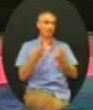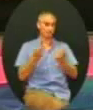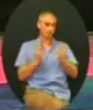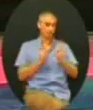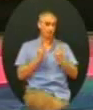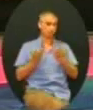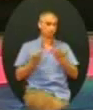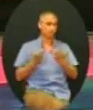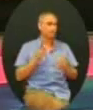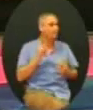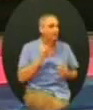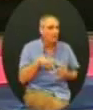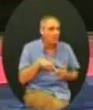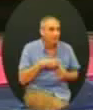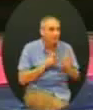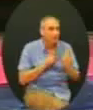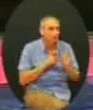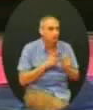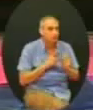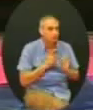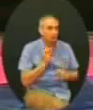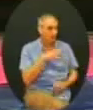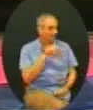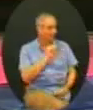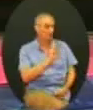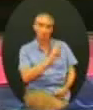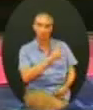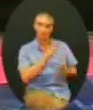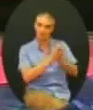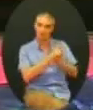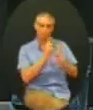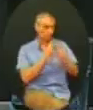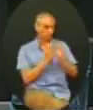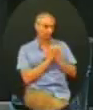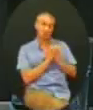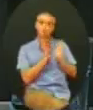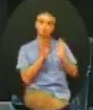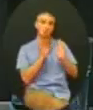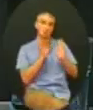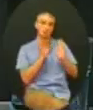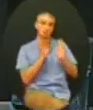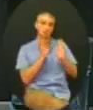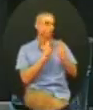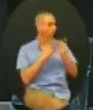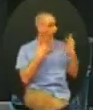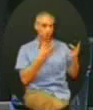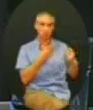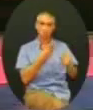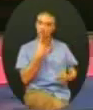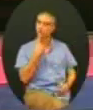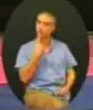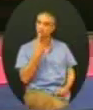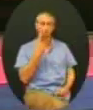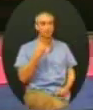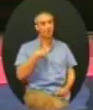18,000 אנשים. אלף, נכון? אלף אנשים. אלף אנשים. בא אבי אופר וחבריו, קבוצה מצומצמת מאוד. קבוצה ואומרת, גדולה. ואומרת, אדון